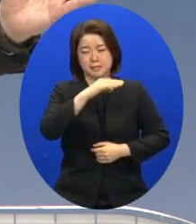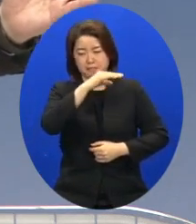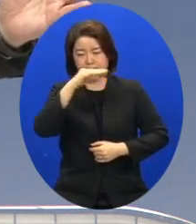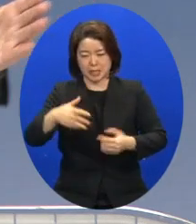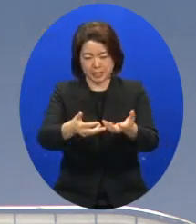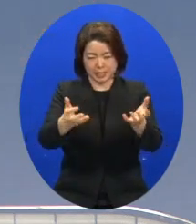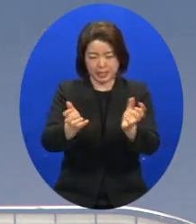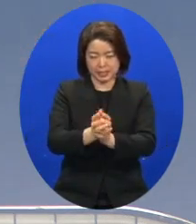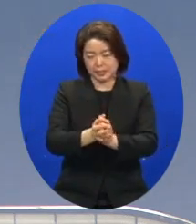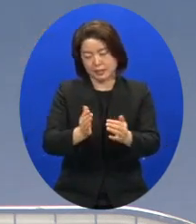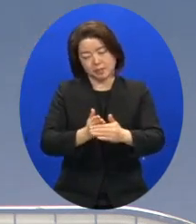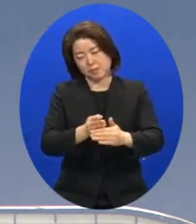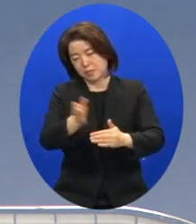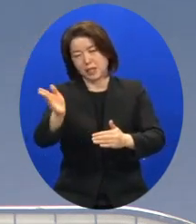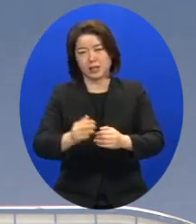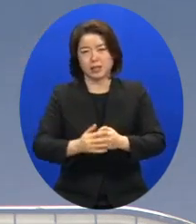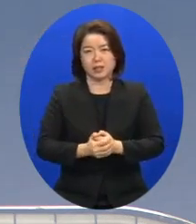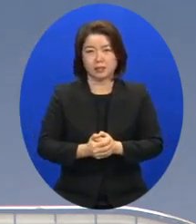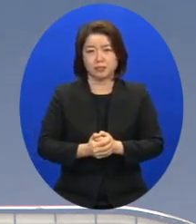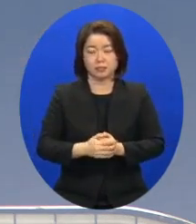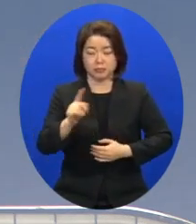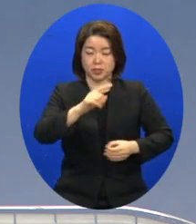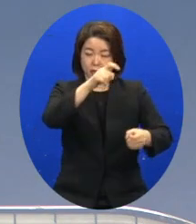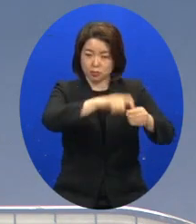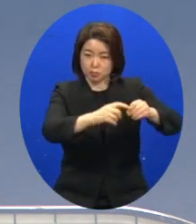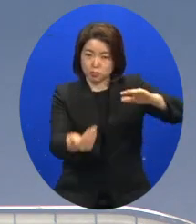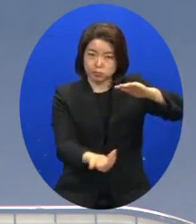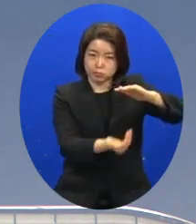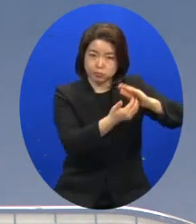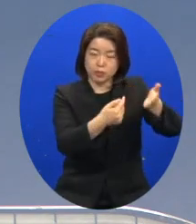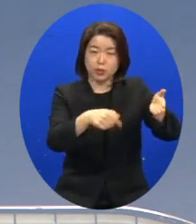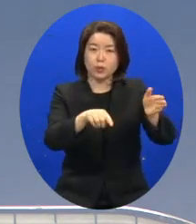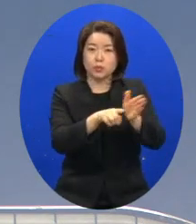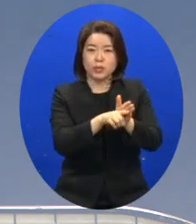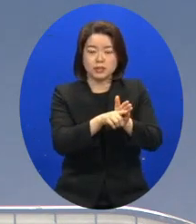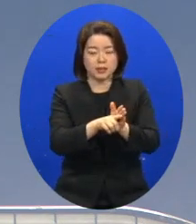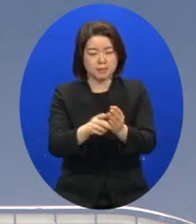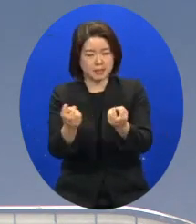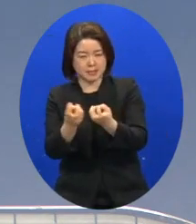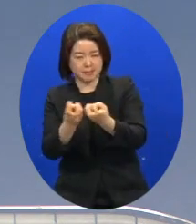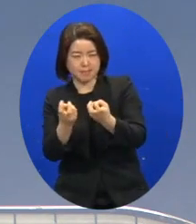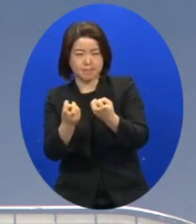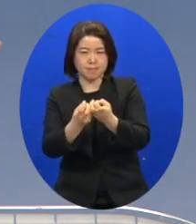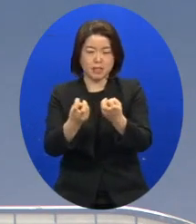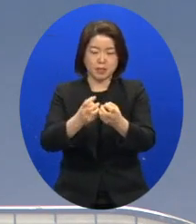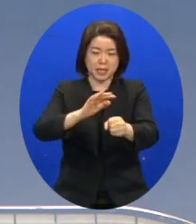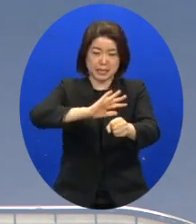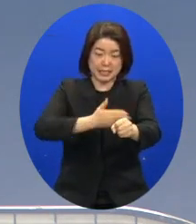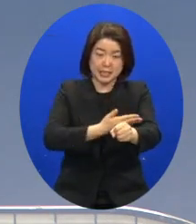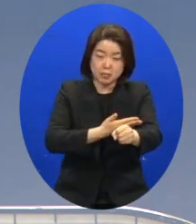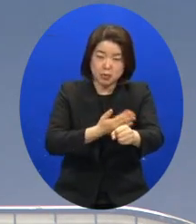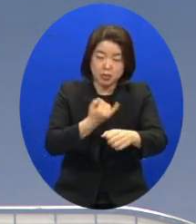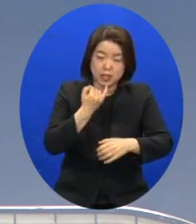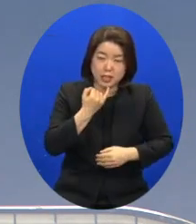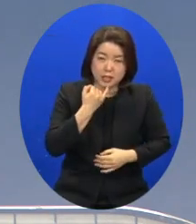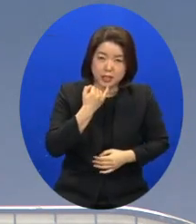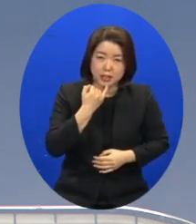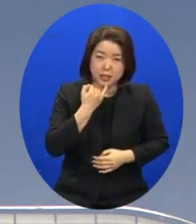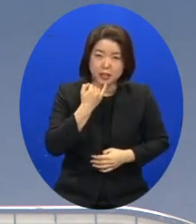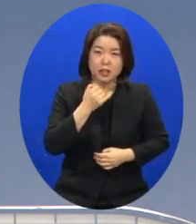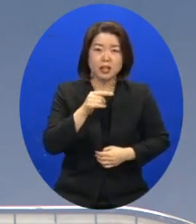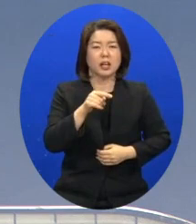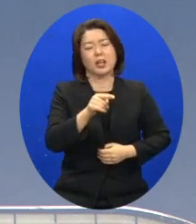겁니다 어떤 목적을 이루기 위해서 좀 수단과 방법은 좀 잘못되어도 괜찮다